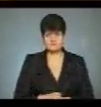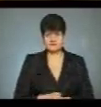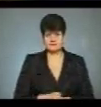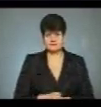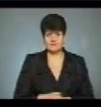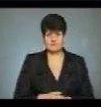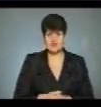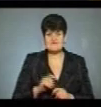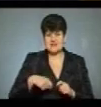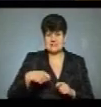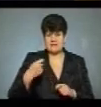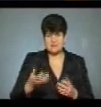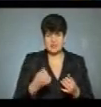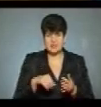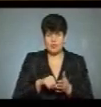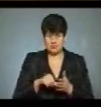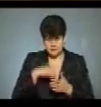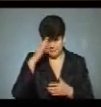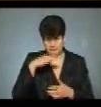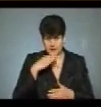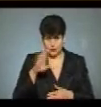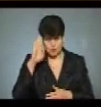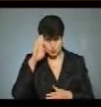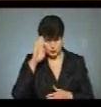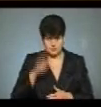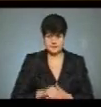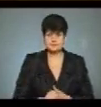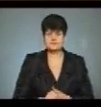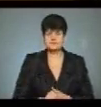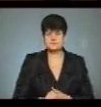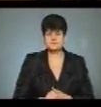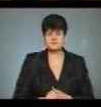В естафеті взяв участь і батько хлопчика Петро Табачинський.